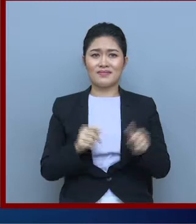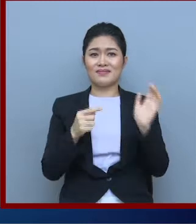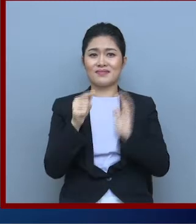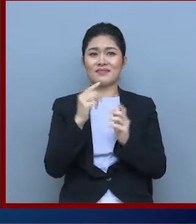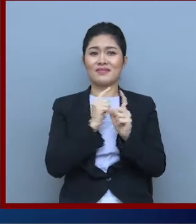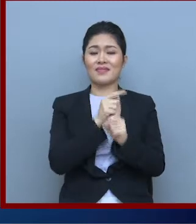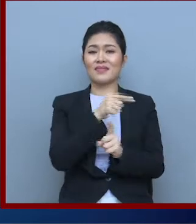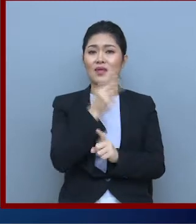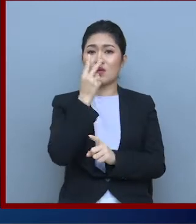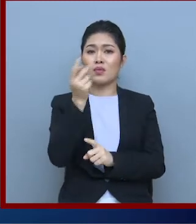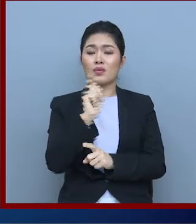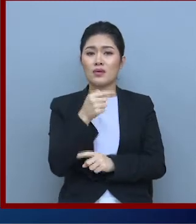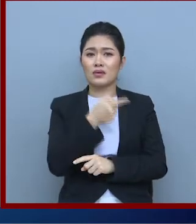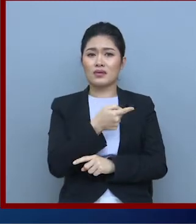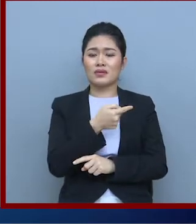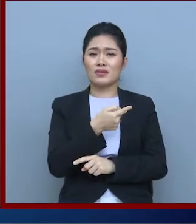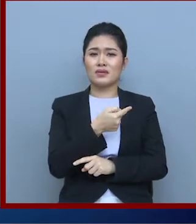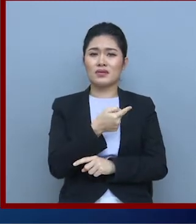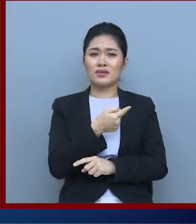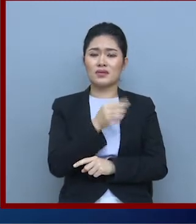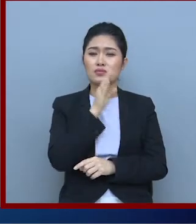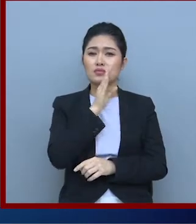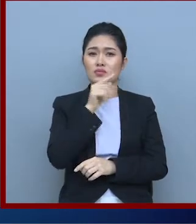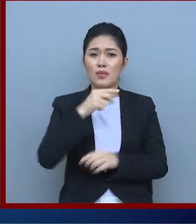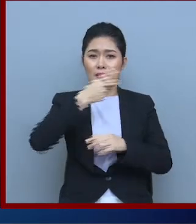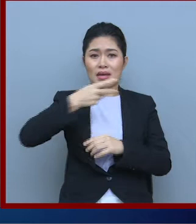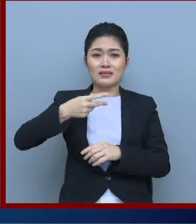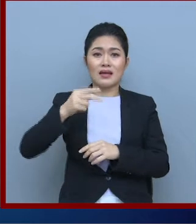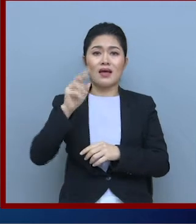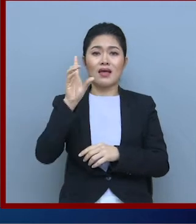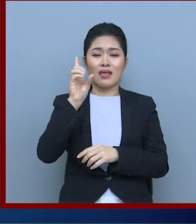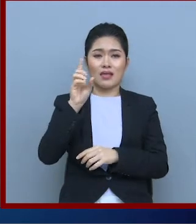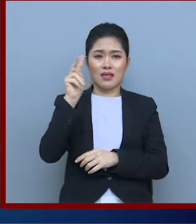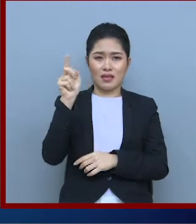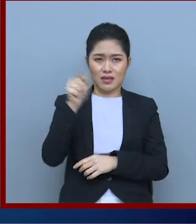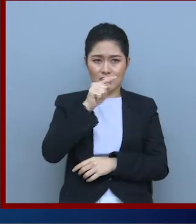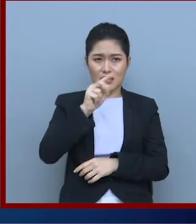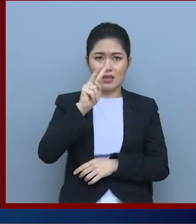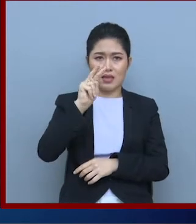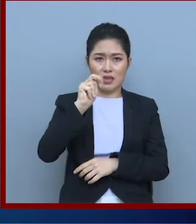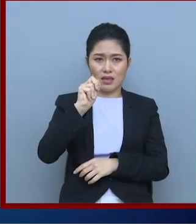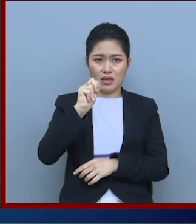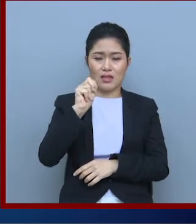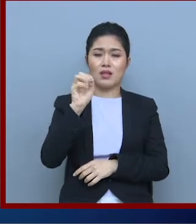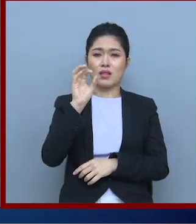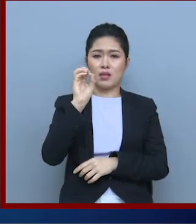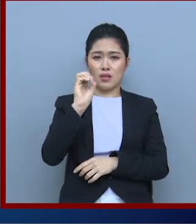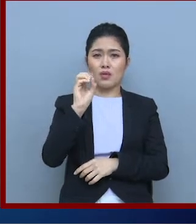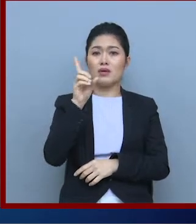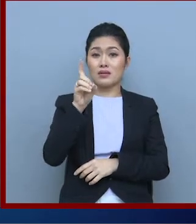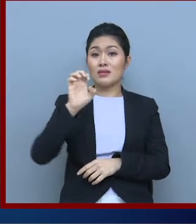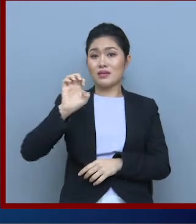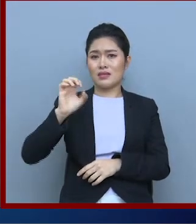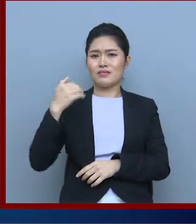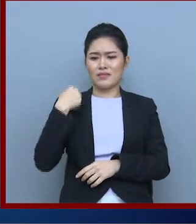นี่ครับถ้าเราดูว่าเป็นมันจะมีภาษาลัวนะครับเขาจะมองให้มันเป็น GPIO น